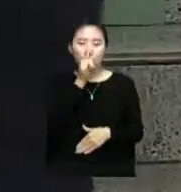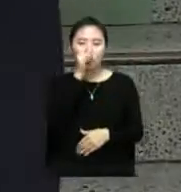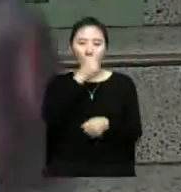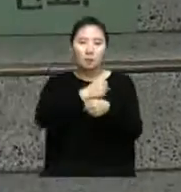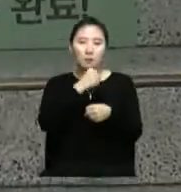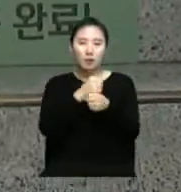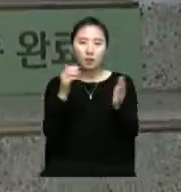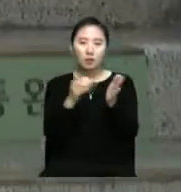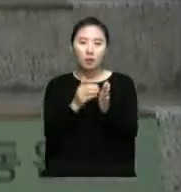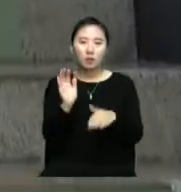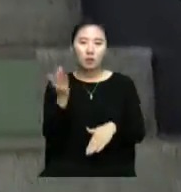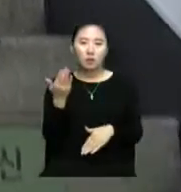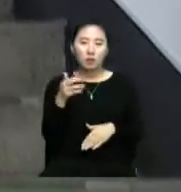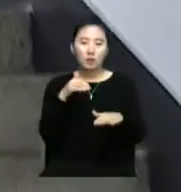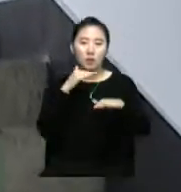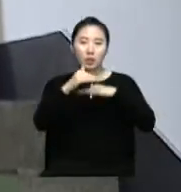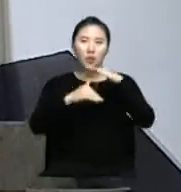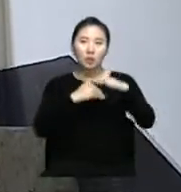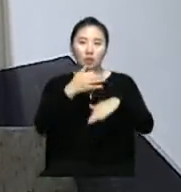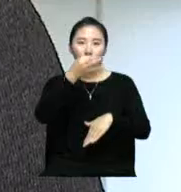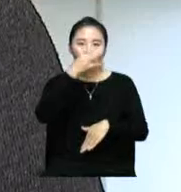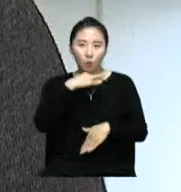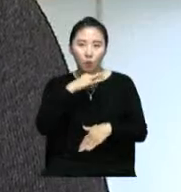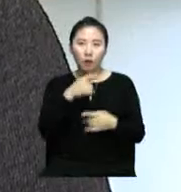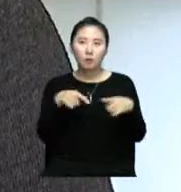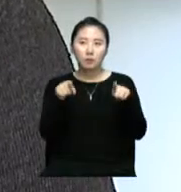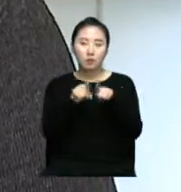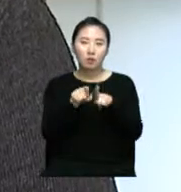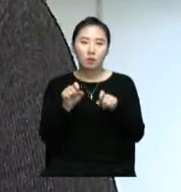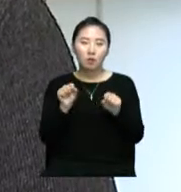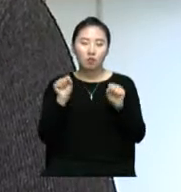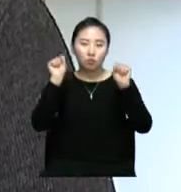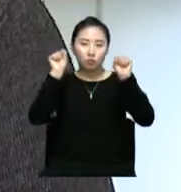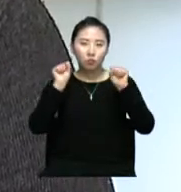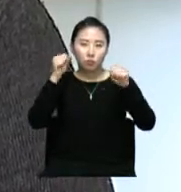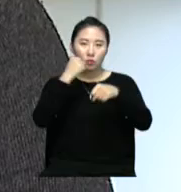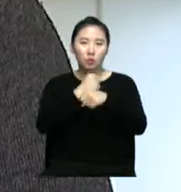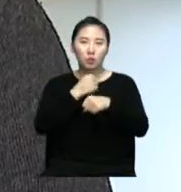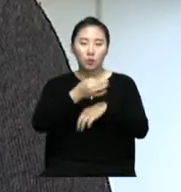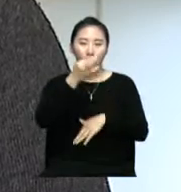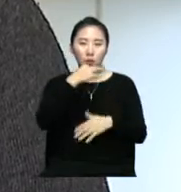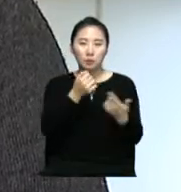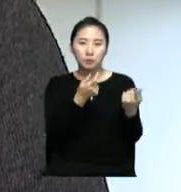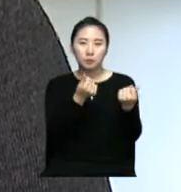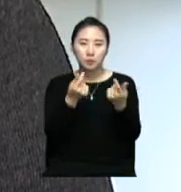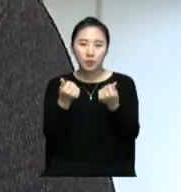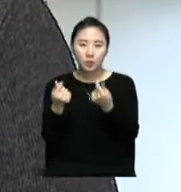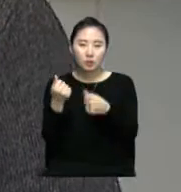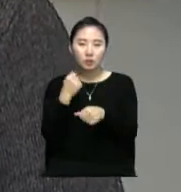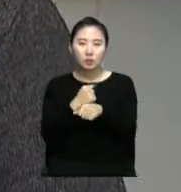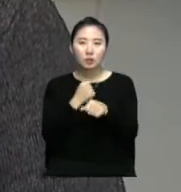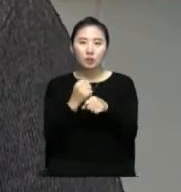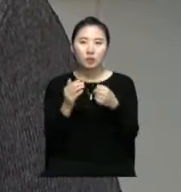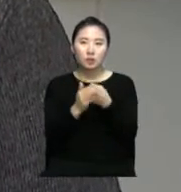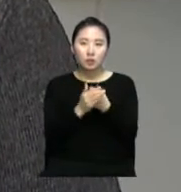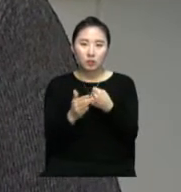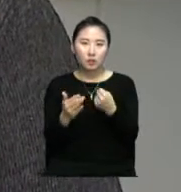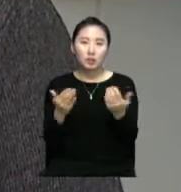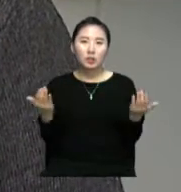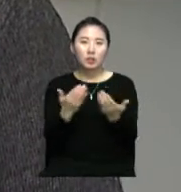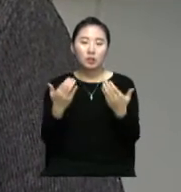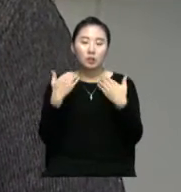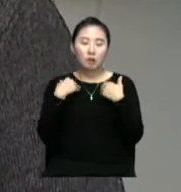있게 만들었습니다. 계단을 올라가는 효과하고 뭐 등산을 하는 효과가 실제로 좀 비슷한 것 같고, 그래서 일하다가